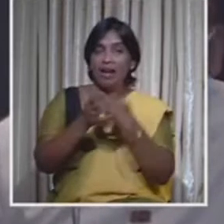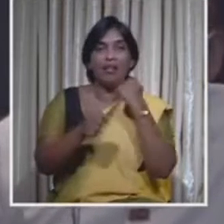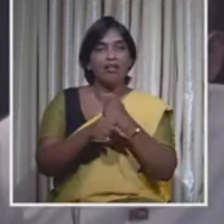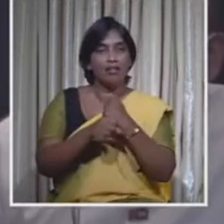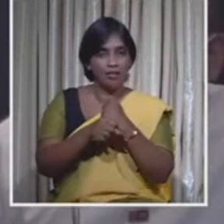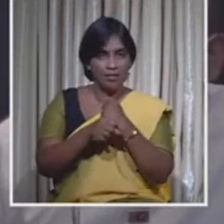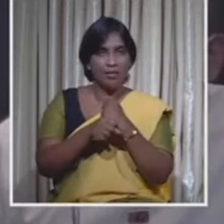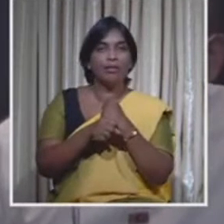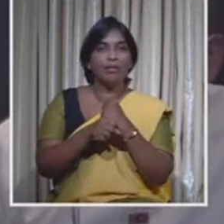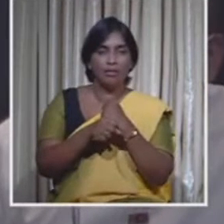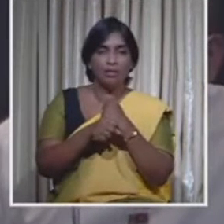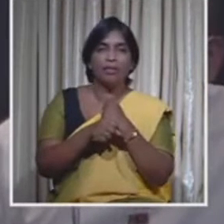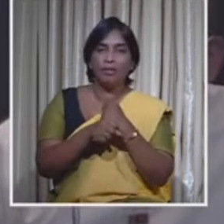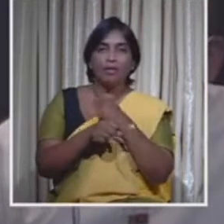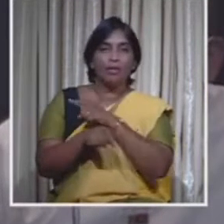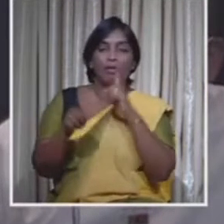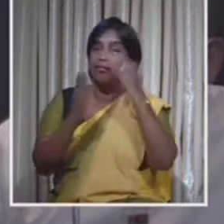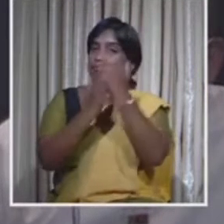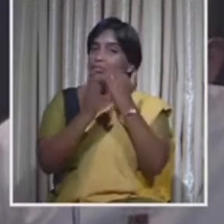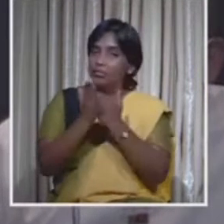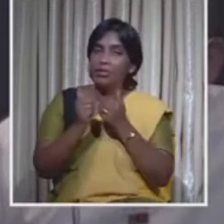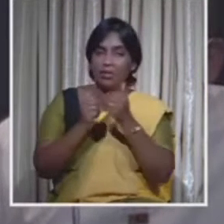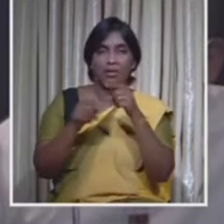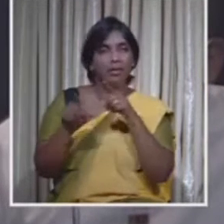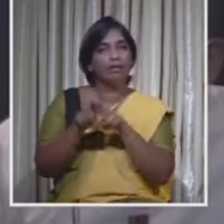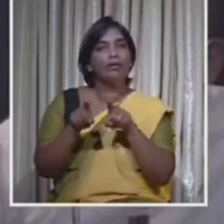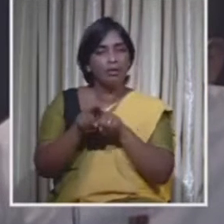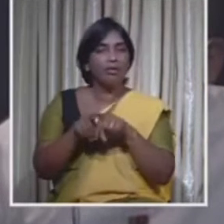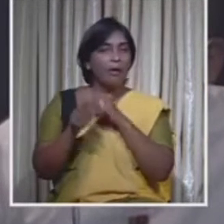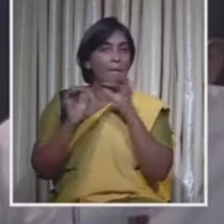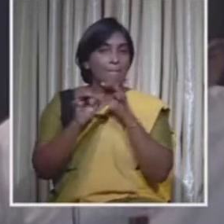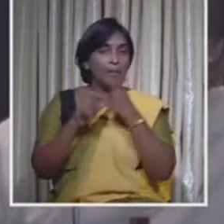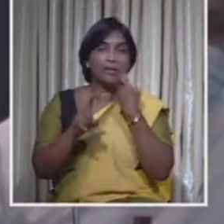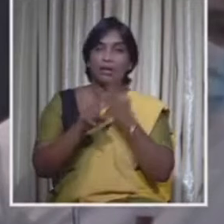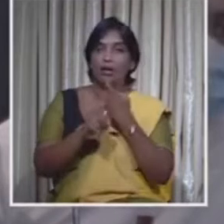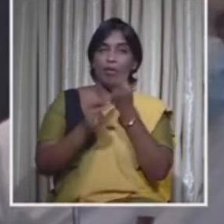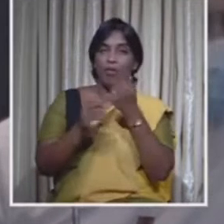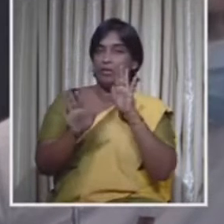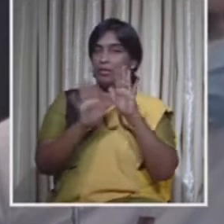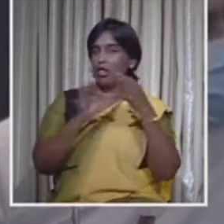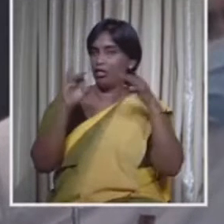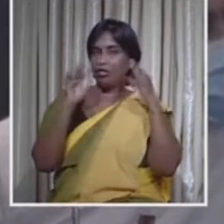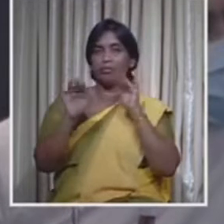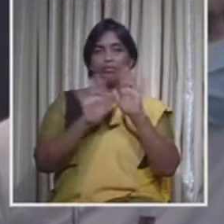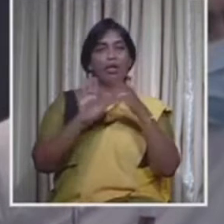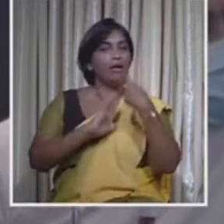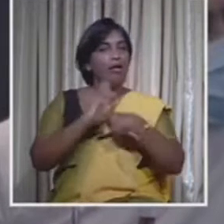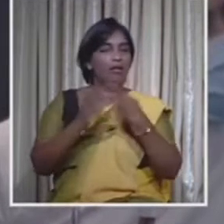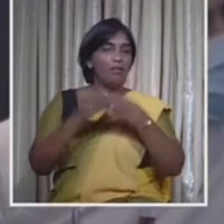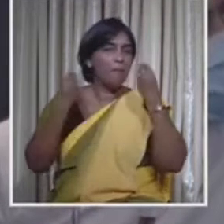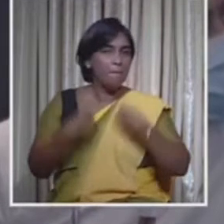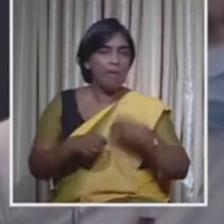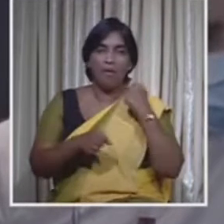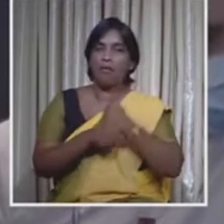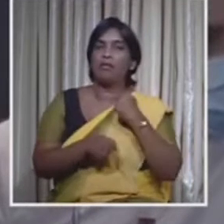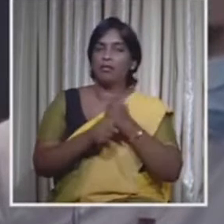එතකොට මේ ලෝකයේ තීන අංගහිඟකම් වහගන්න බැසිල් කබ්‍රාල් දුර්වල ආර්ථික කළමනාකරණය ලංකාව බංකොලොත්